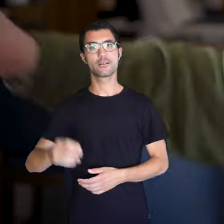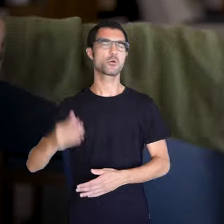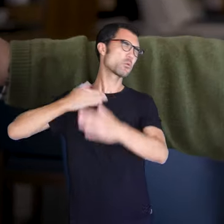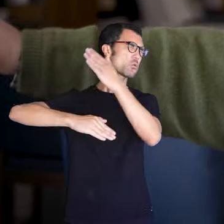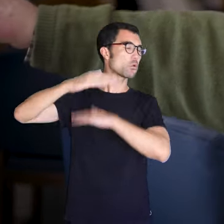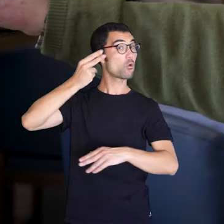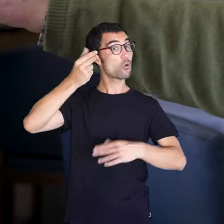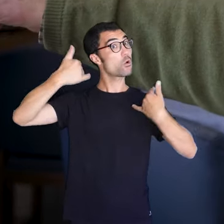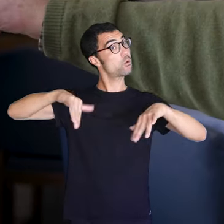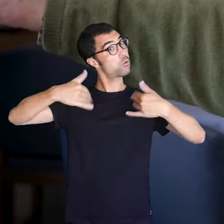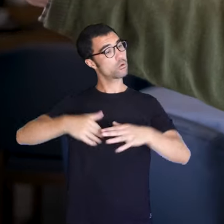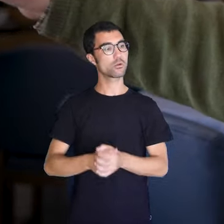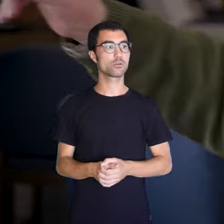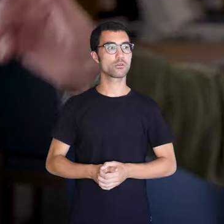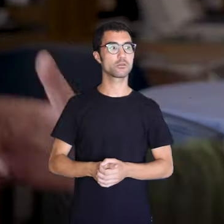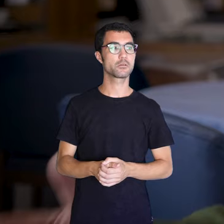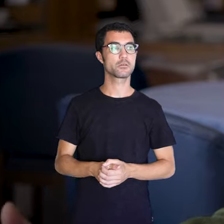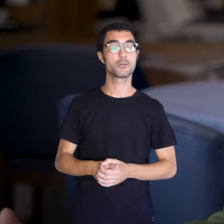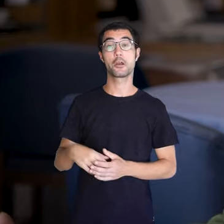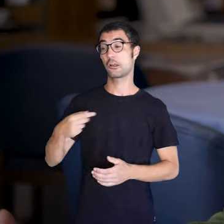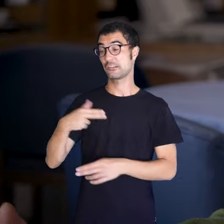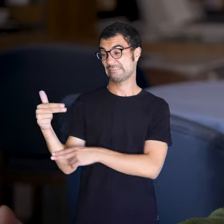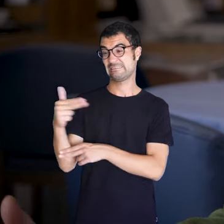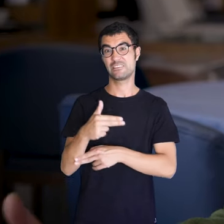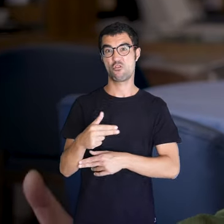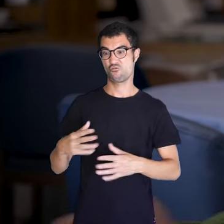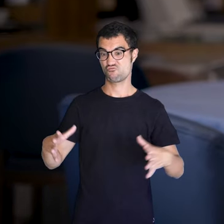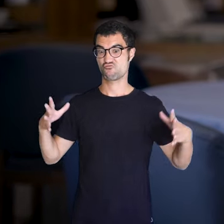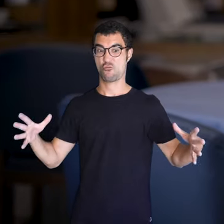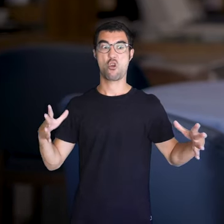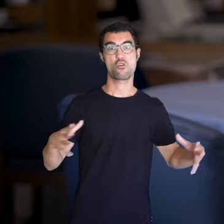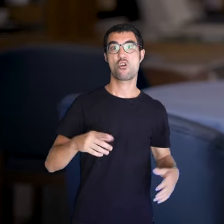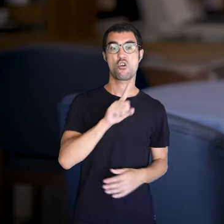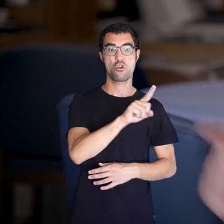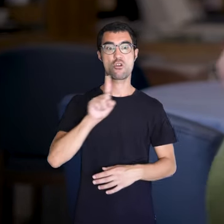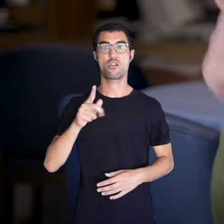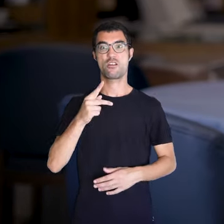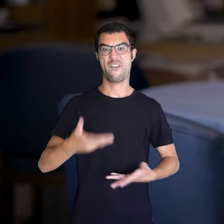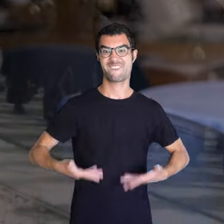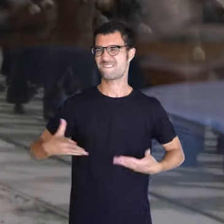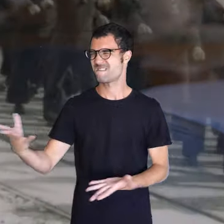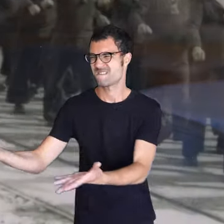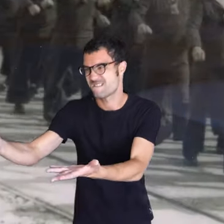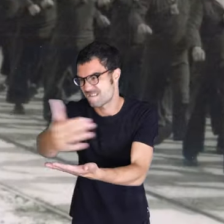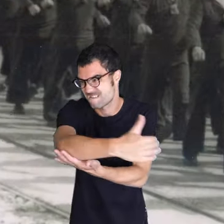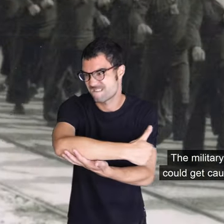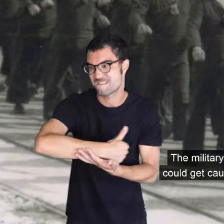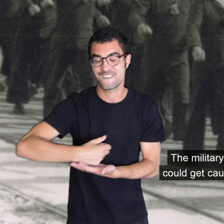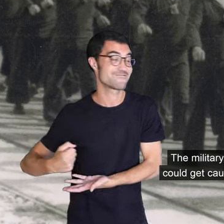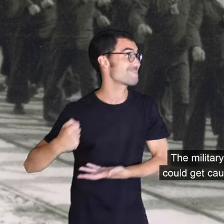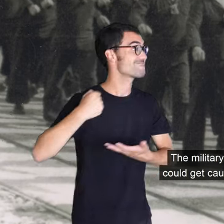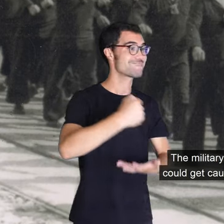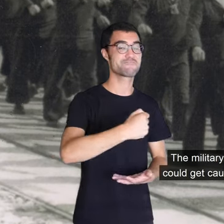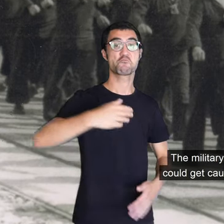Però un dia vaig agafar 100 i pico de bonítols de 2 quilos cada un. I no m'ho posava en cap damunt. Ho